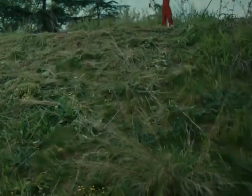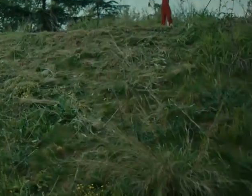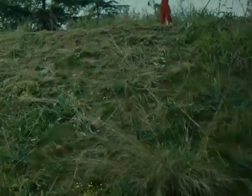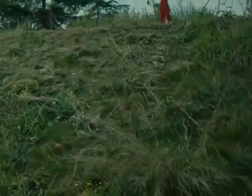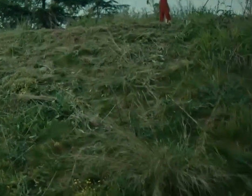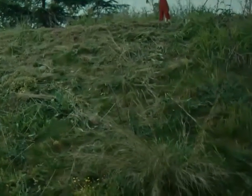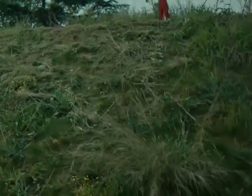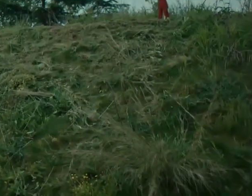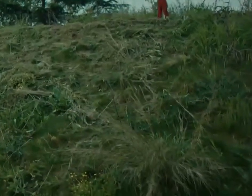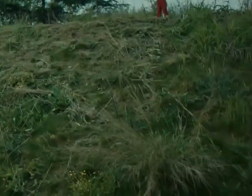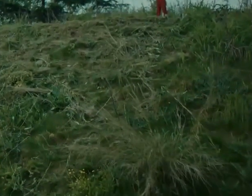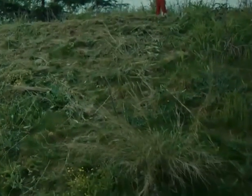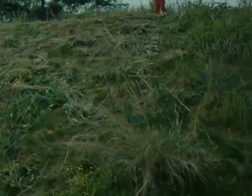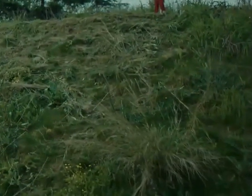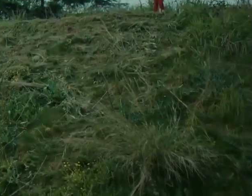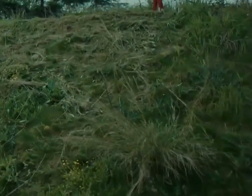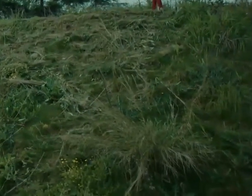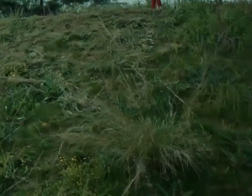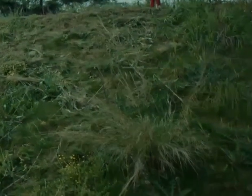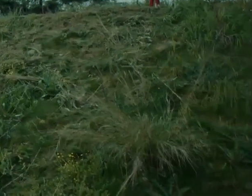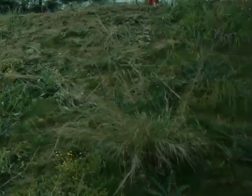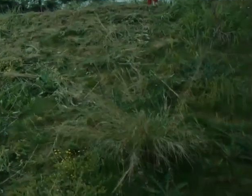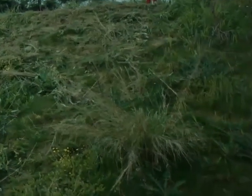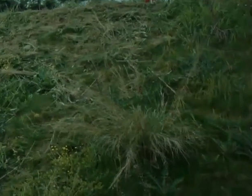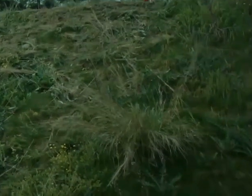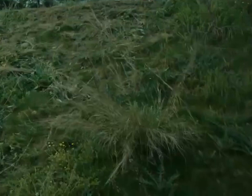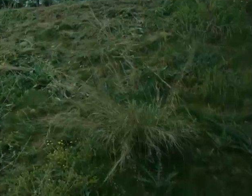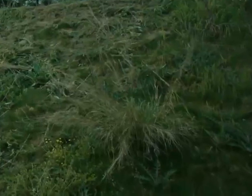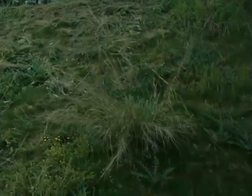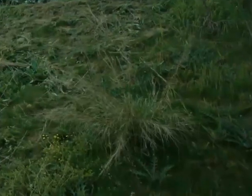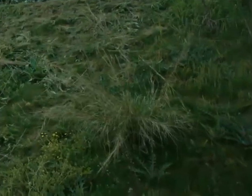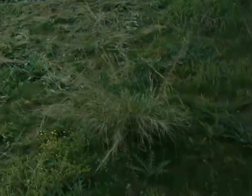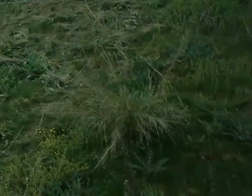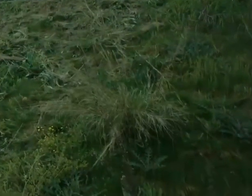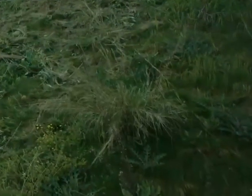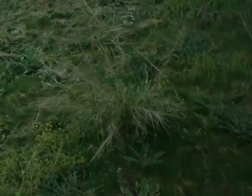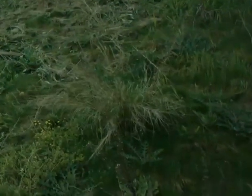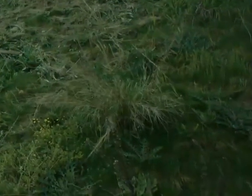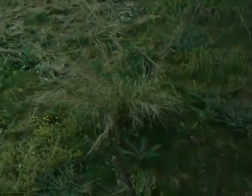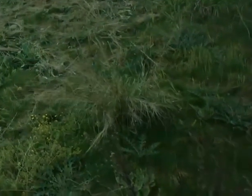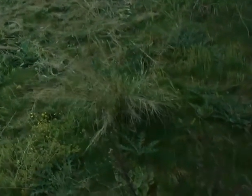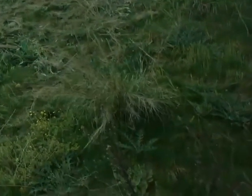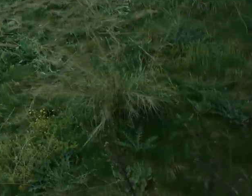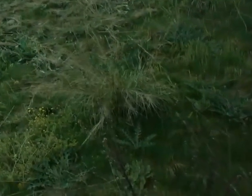Yüce Efendi beyaz bulutlarla kaplı, mavi gökyüzünün altında yeşilliklerin arasından yürümeye devam etti.